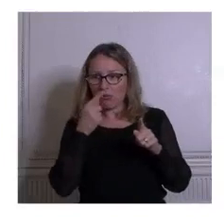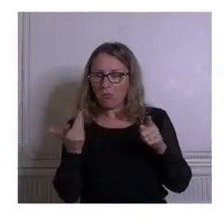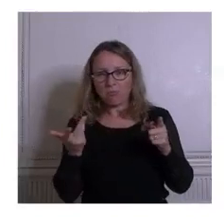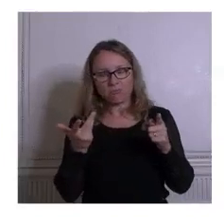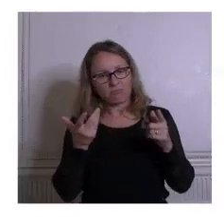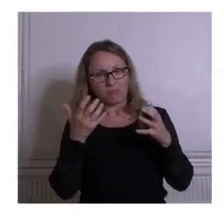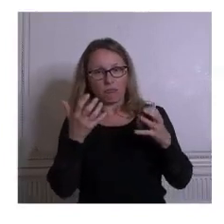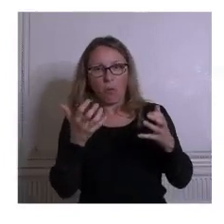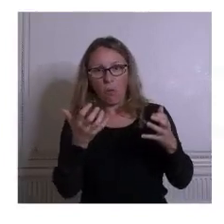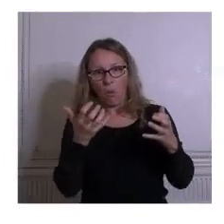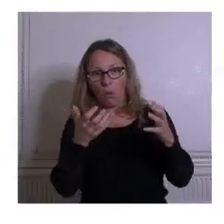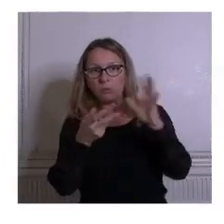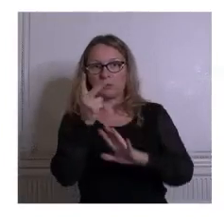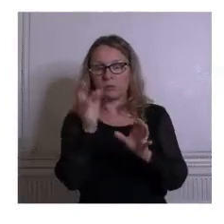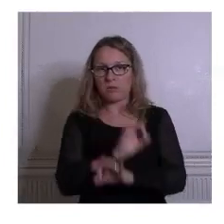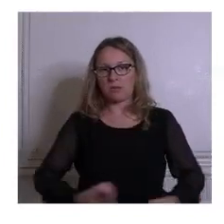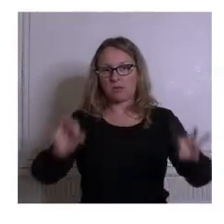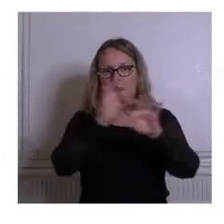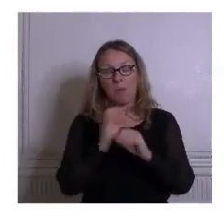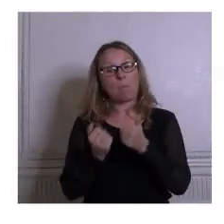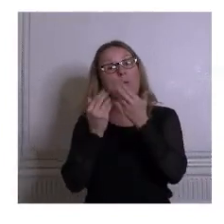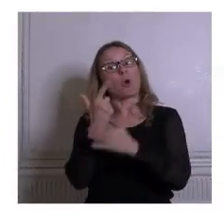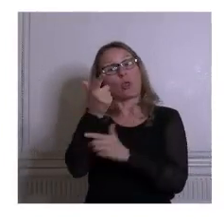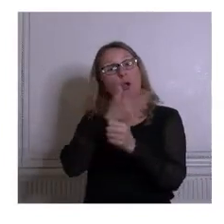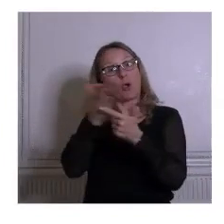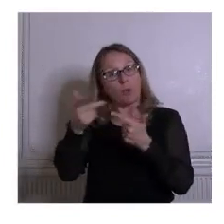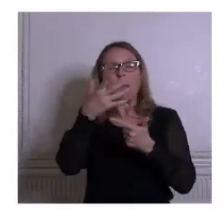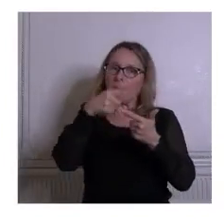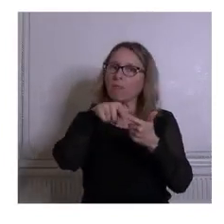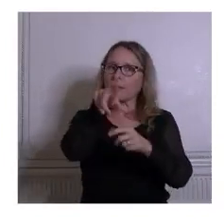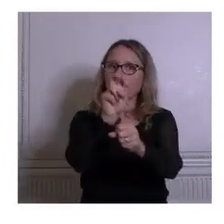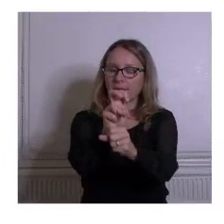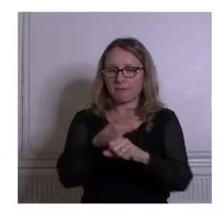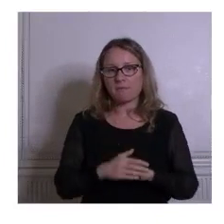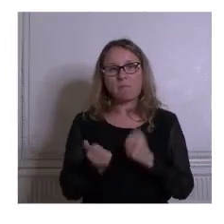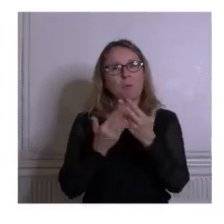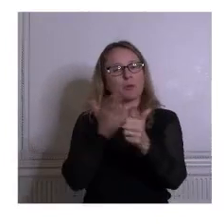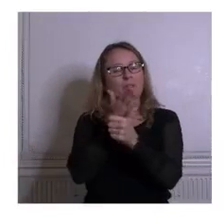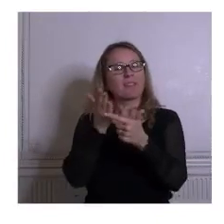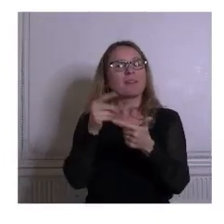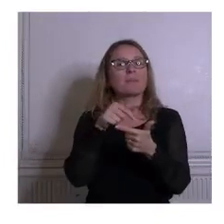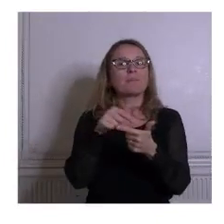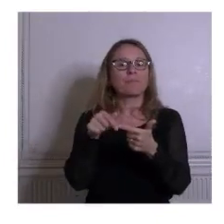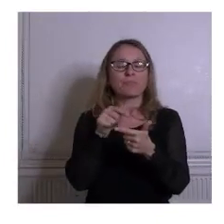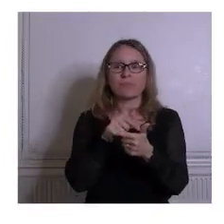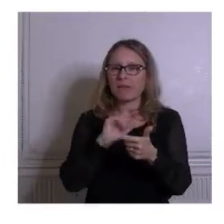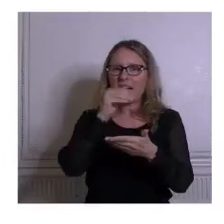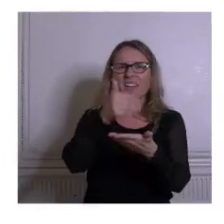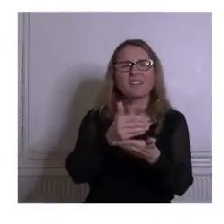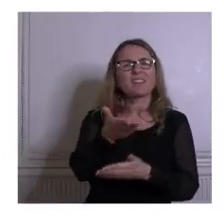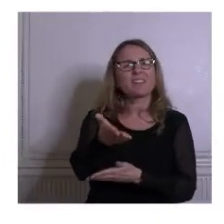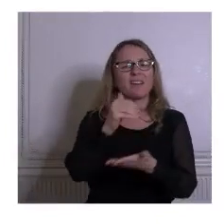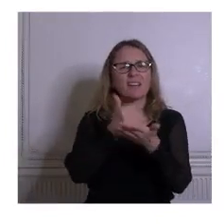fait actuellement votre employé. Vous demanderez juste une participation, un pourcentage sur les ventes des voyages, sur quoi c'était